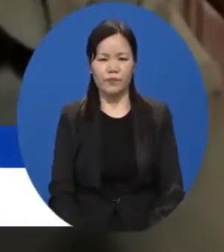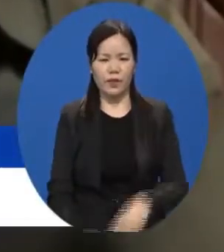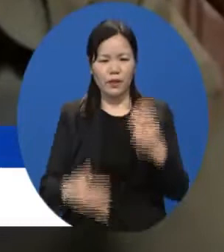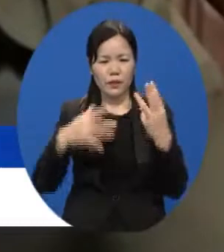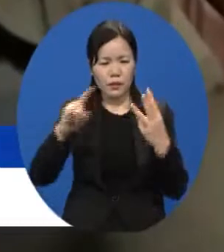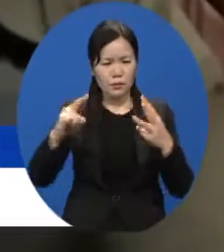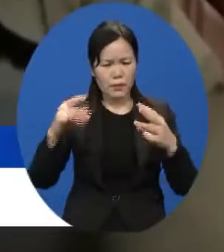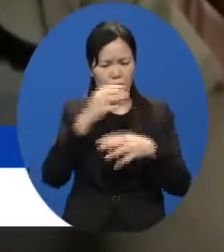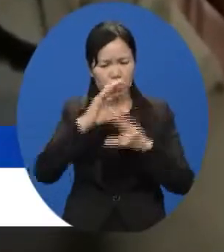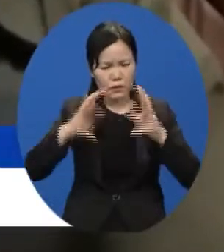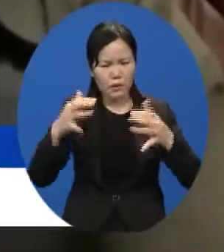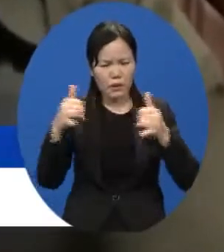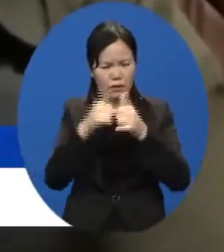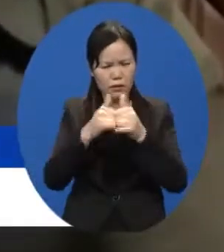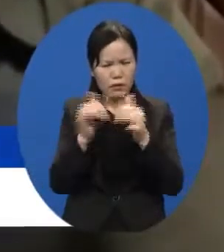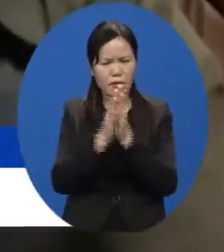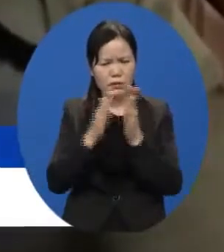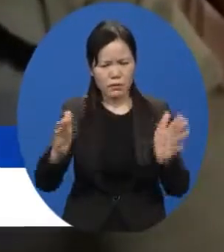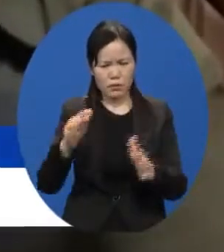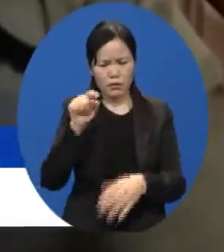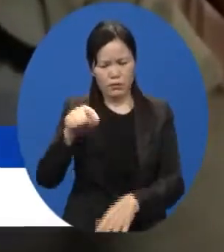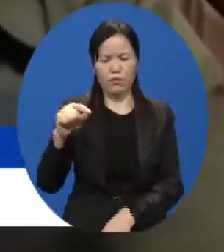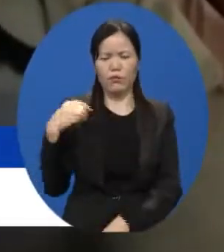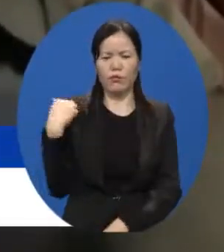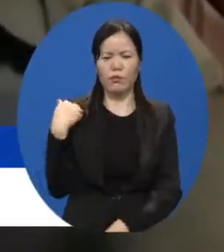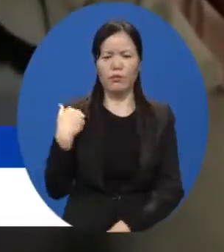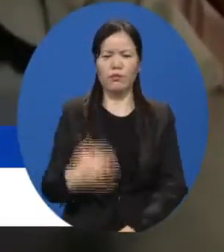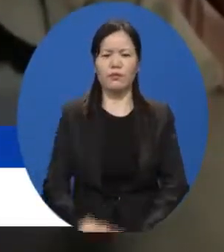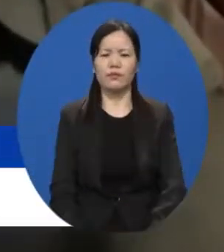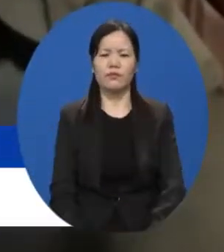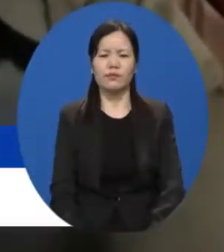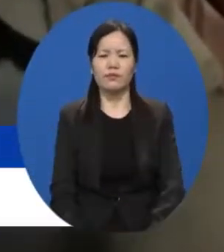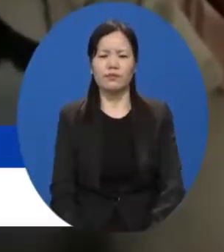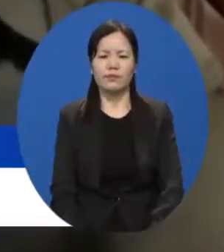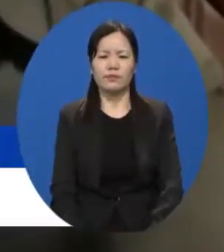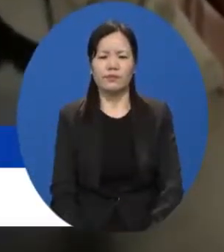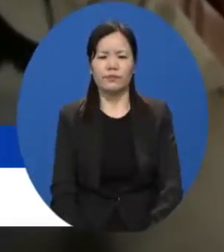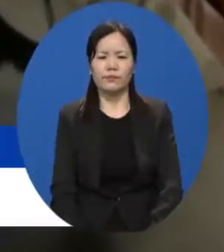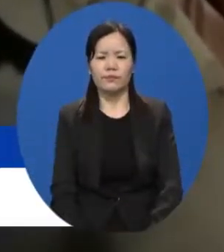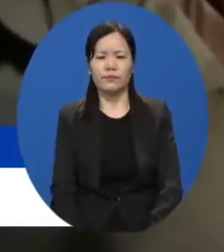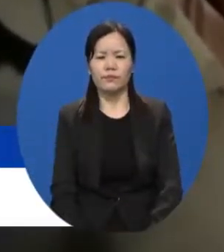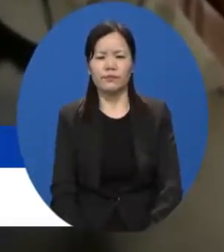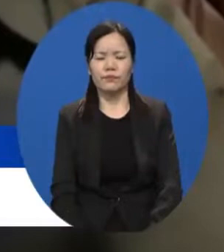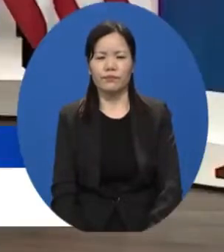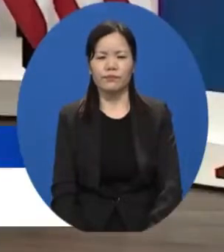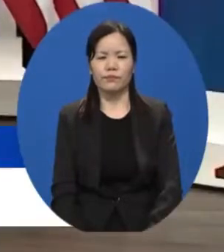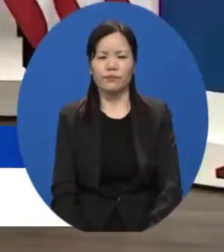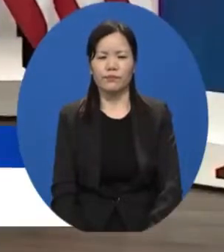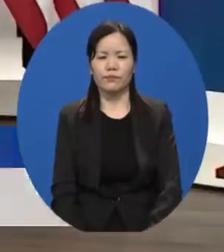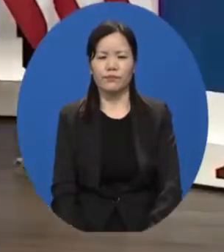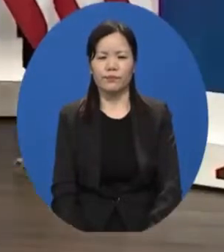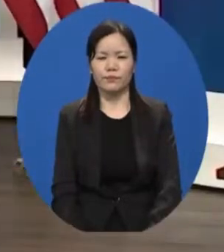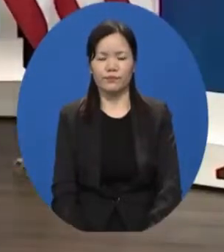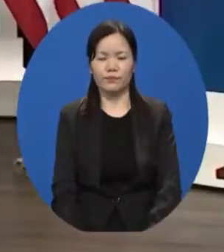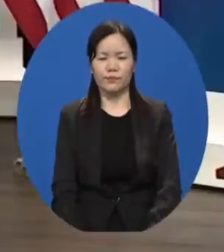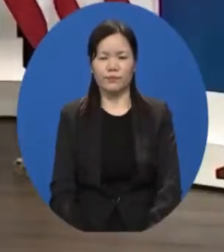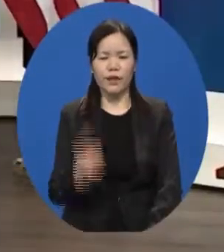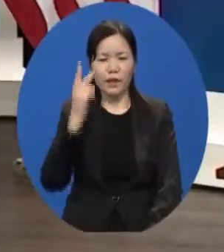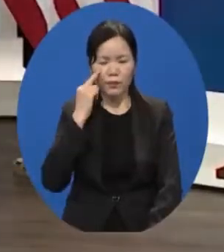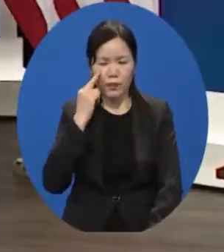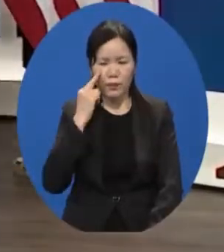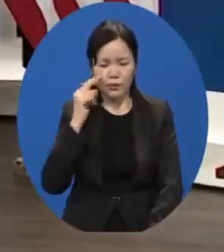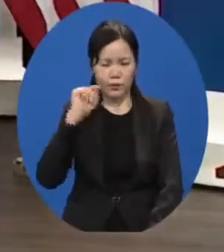knows whether it may have already started. 이런 가운데